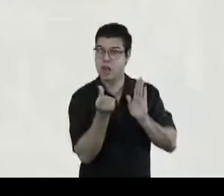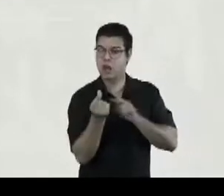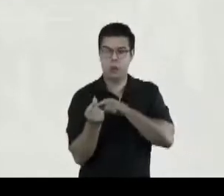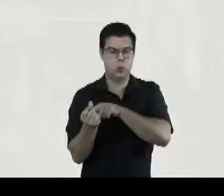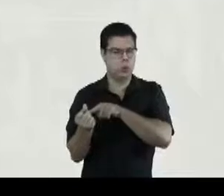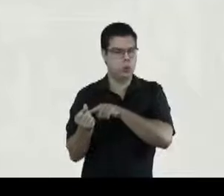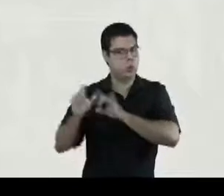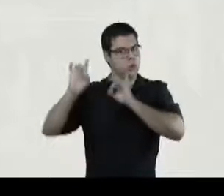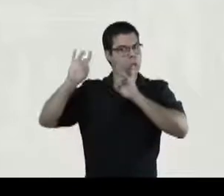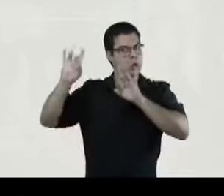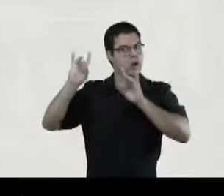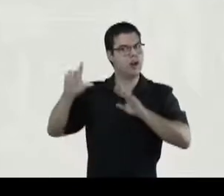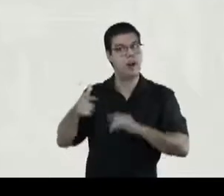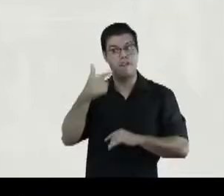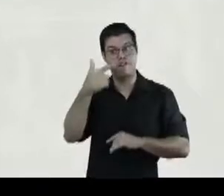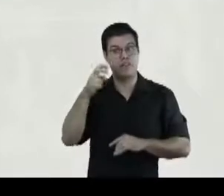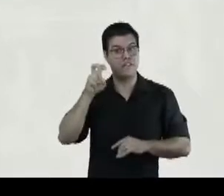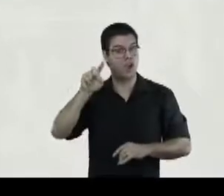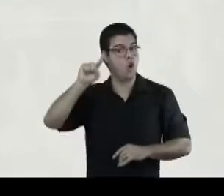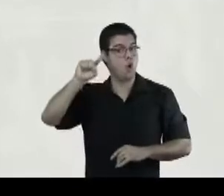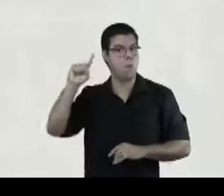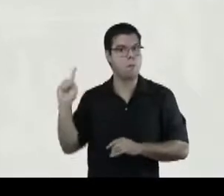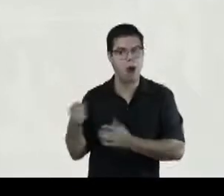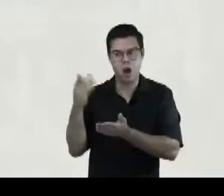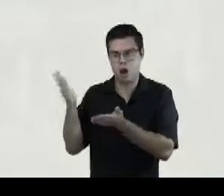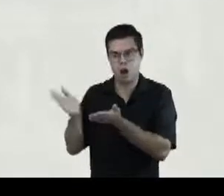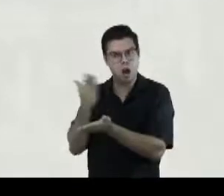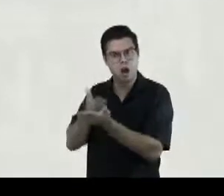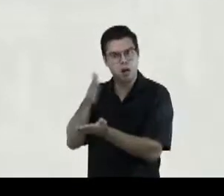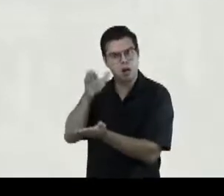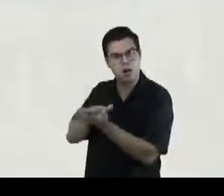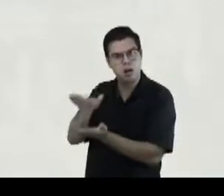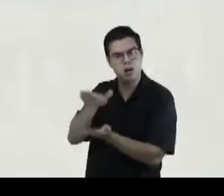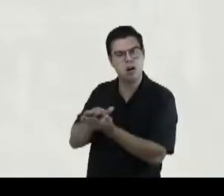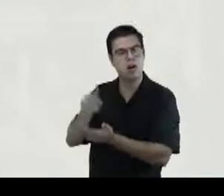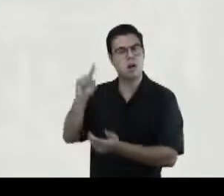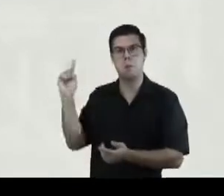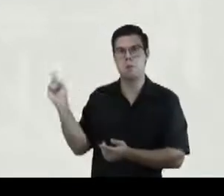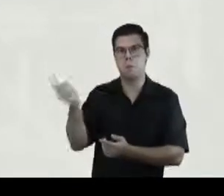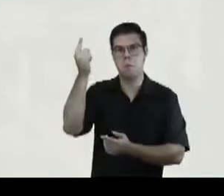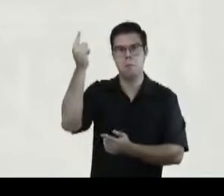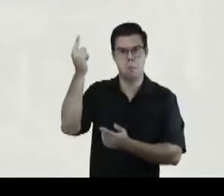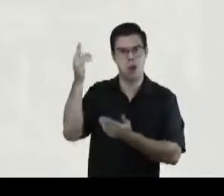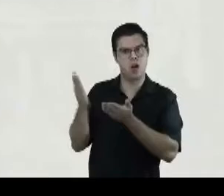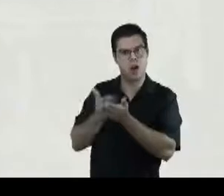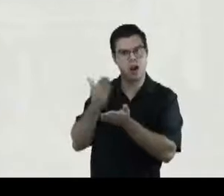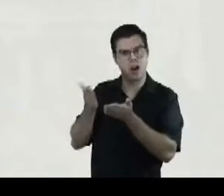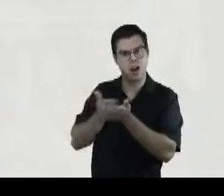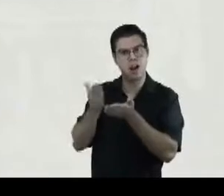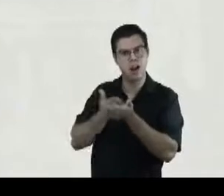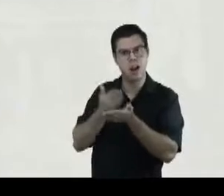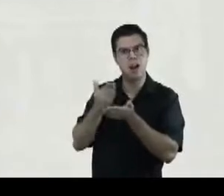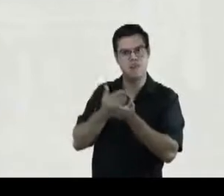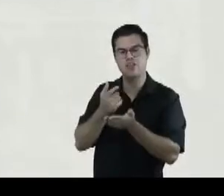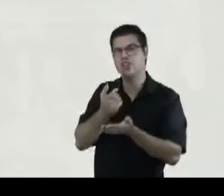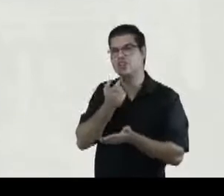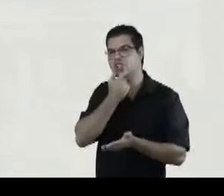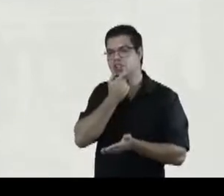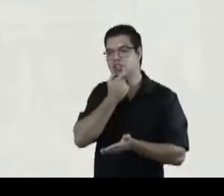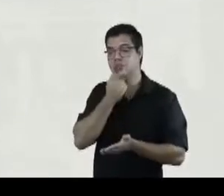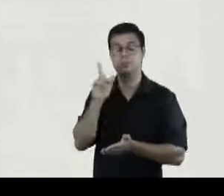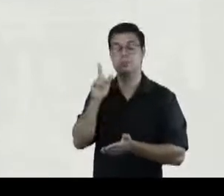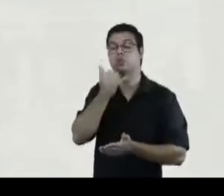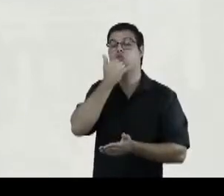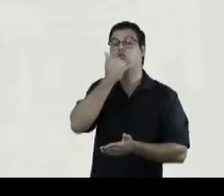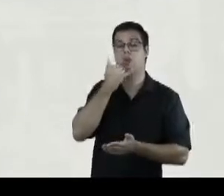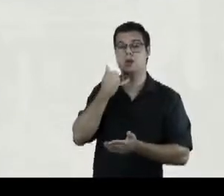le premier livre en français, c'est là qu'il est publié en France, et c'est là qu'est publié le premier livre illustré